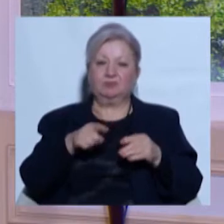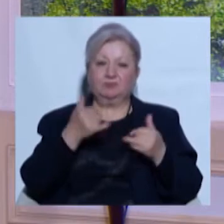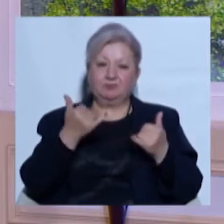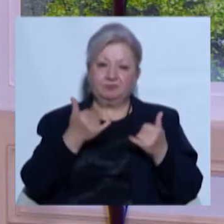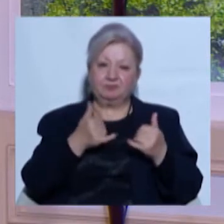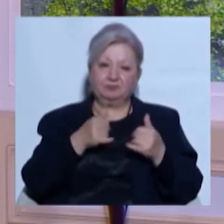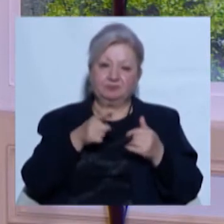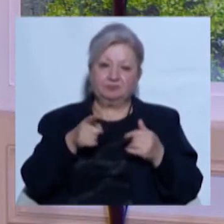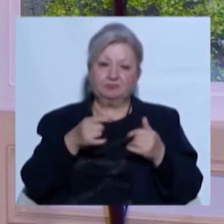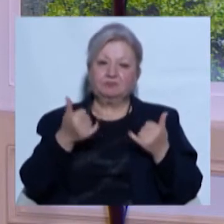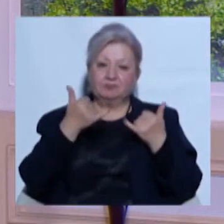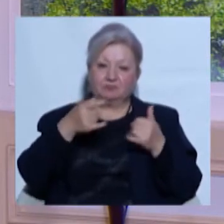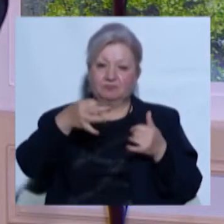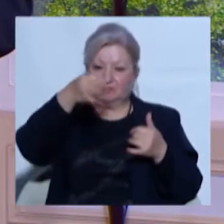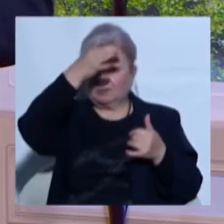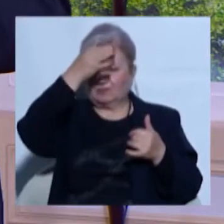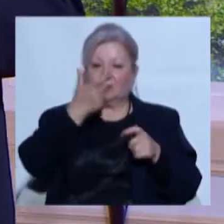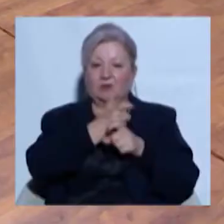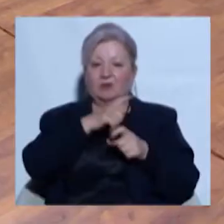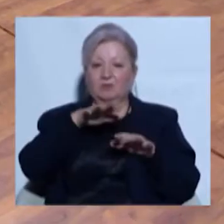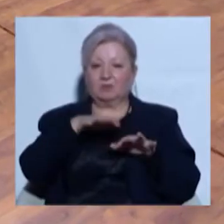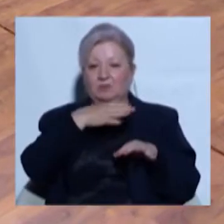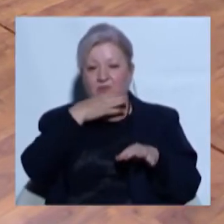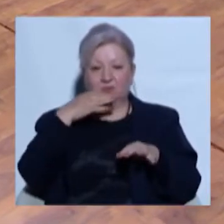თქვენც გაგახსენოთ ბევრი რამ.